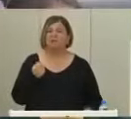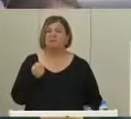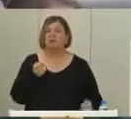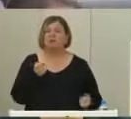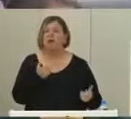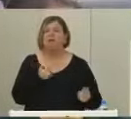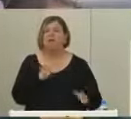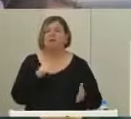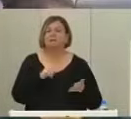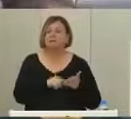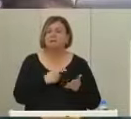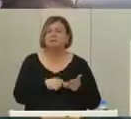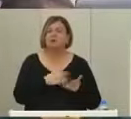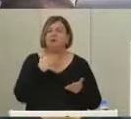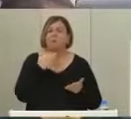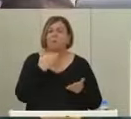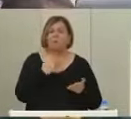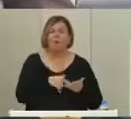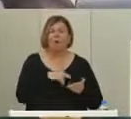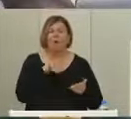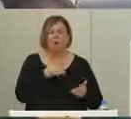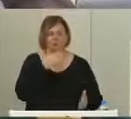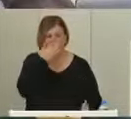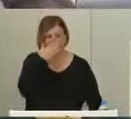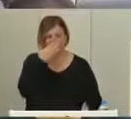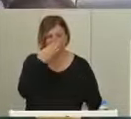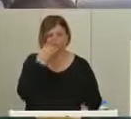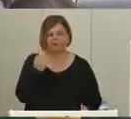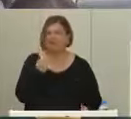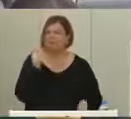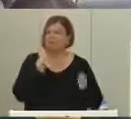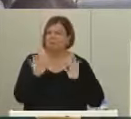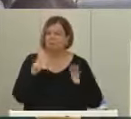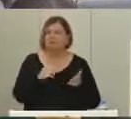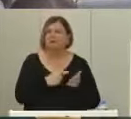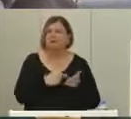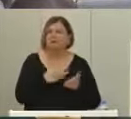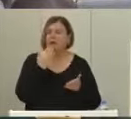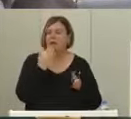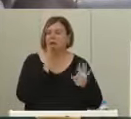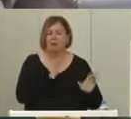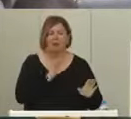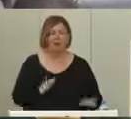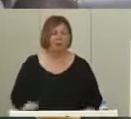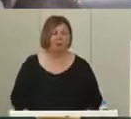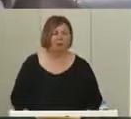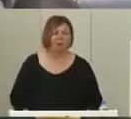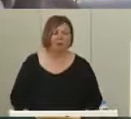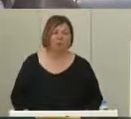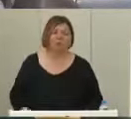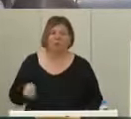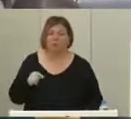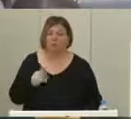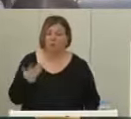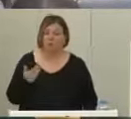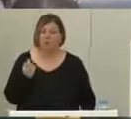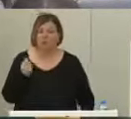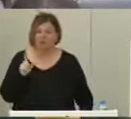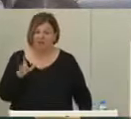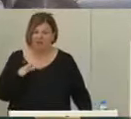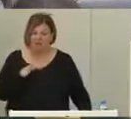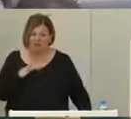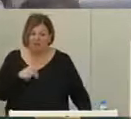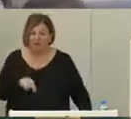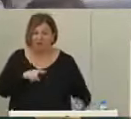var. İmzalanmıyor ki hak doğmasın diye ama işler yapılmış. Bu kadar çok paraya ihtiyaç varsa yani